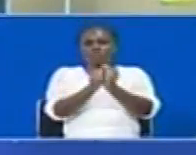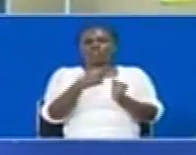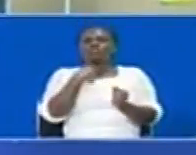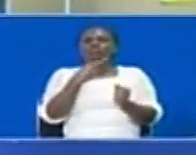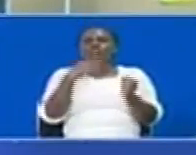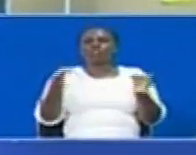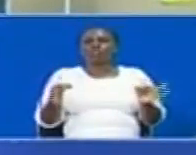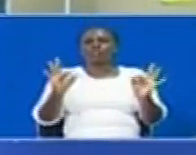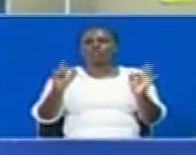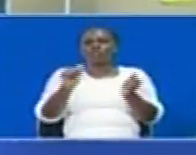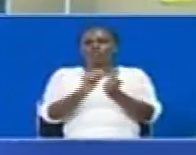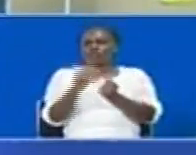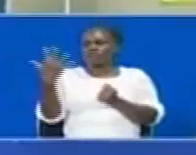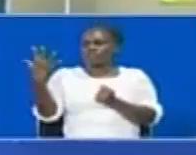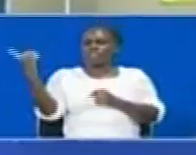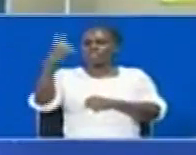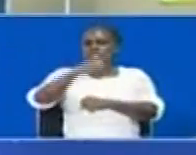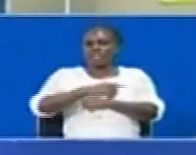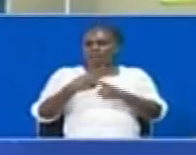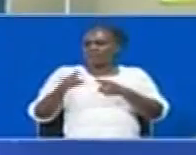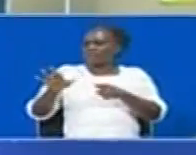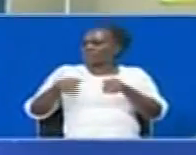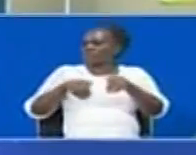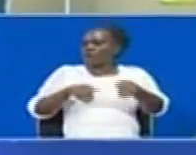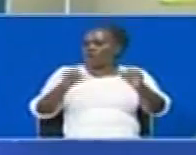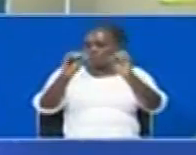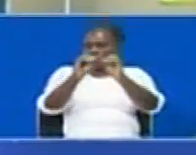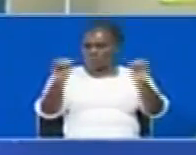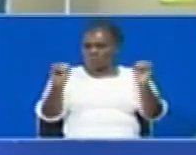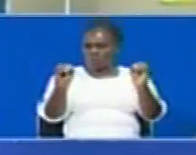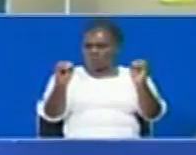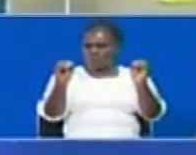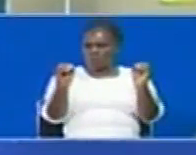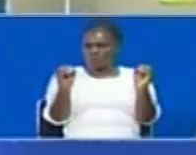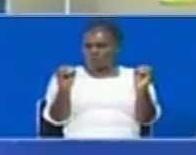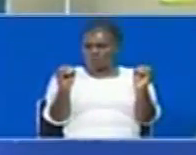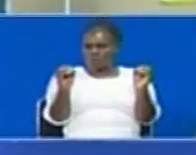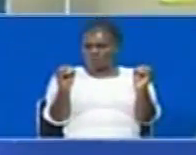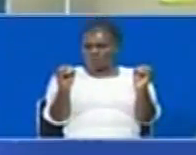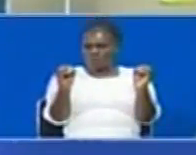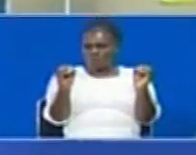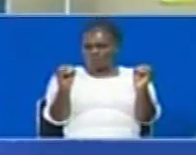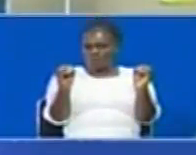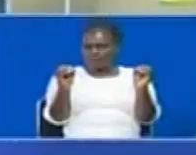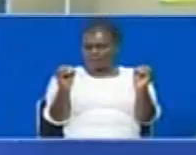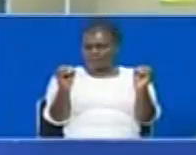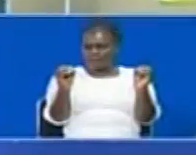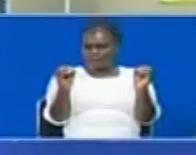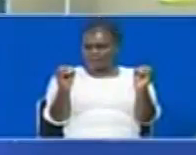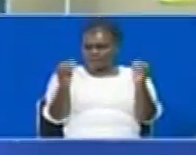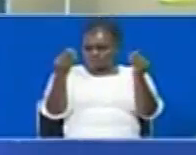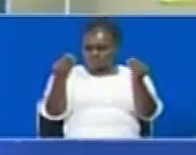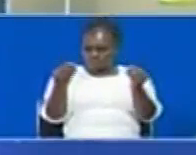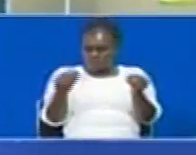madaktari kwa siku 15 na ikatoa makataa mengine ya siku 30, ikazidisha mpaka siku 45 na siku 90 ili